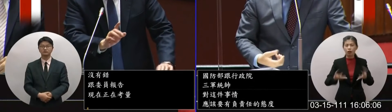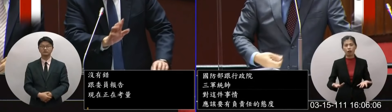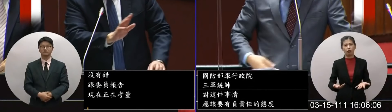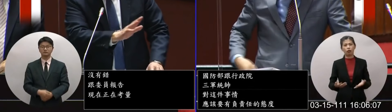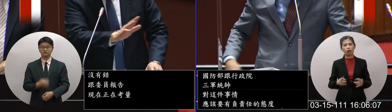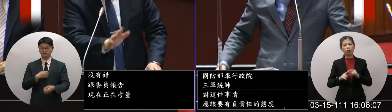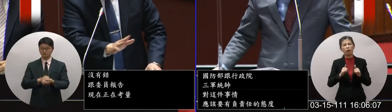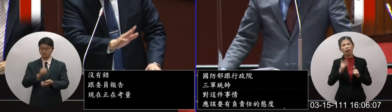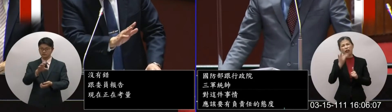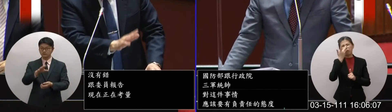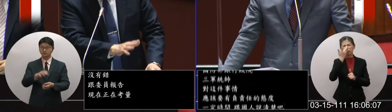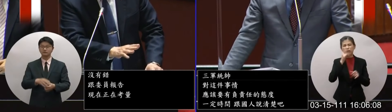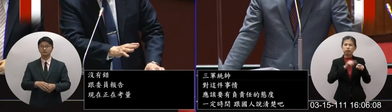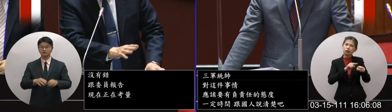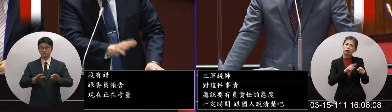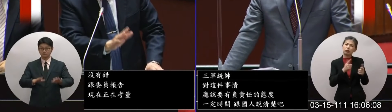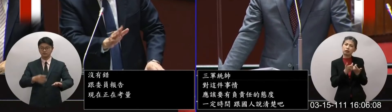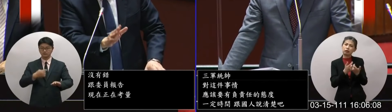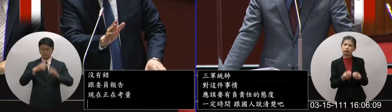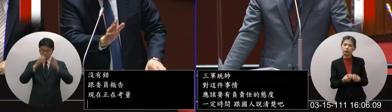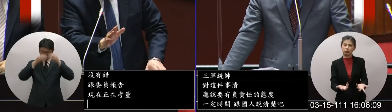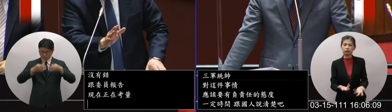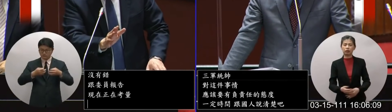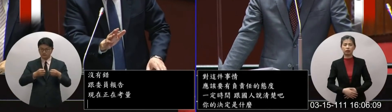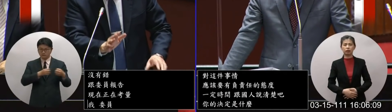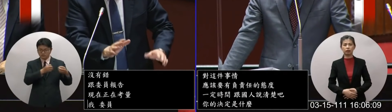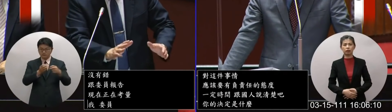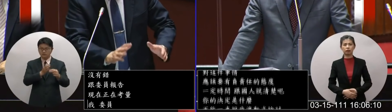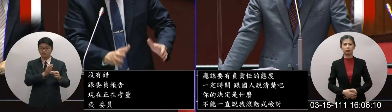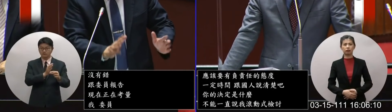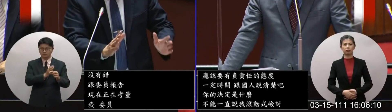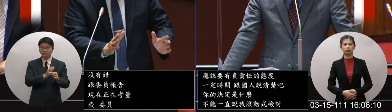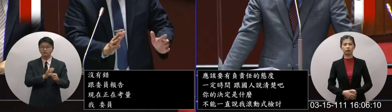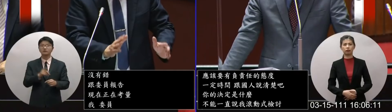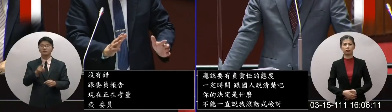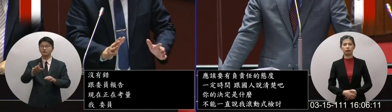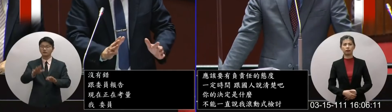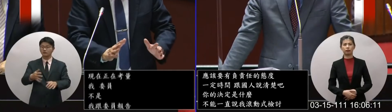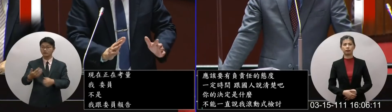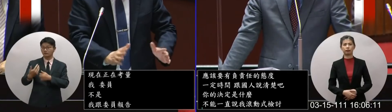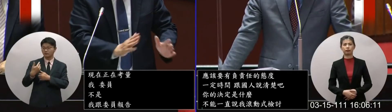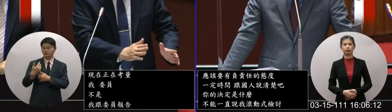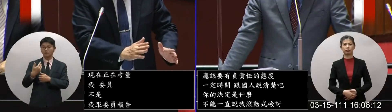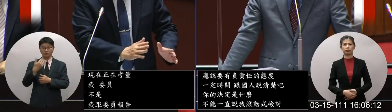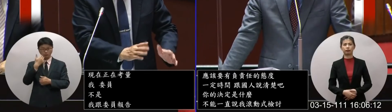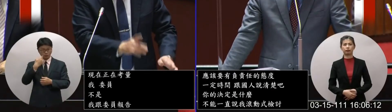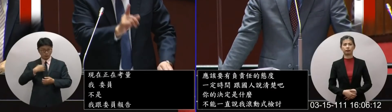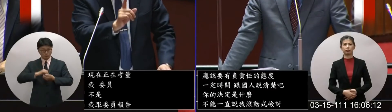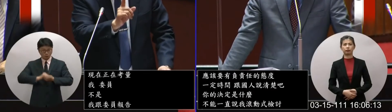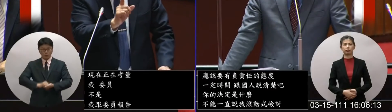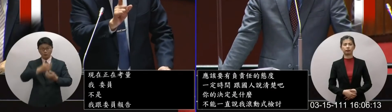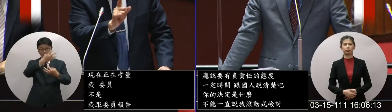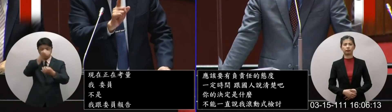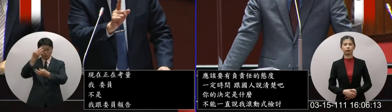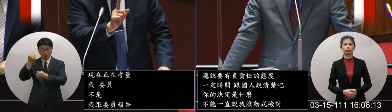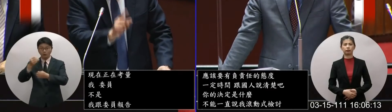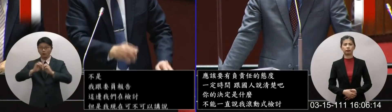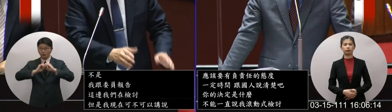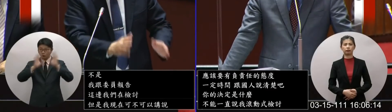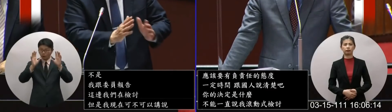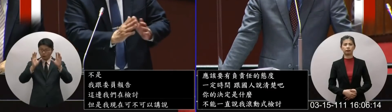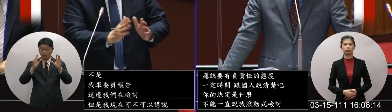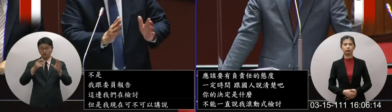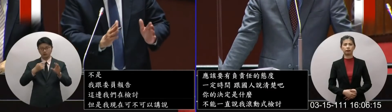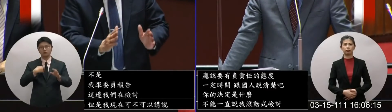讨。 我跟委员报告，这边我们在检讨，但我先跟委员讲说，你为什么不叫我就假如要我定出的时间，我想我只能